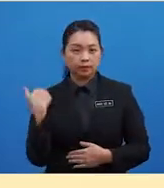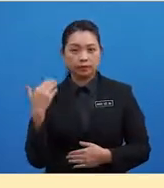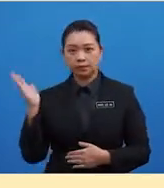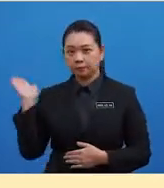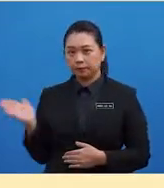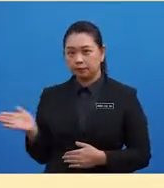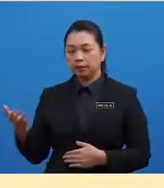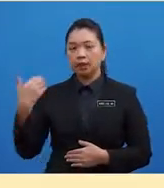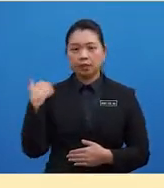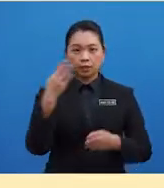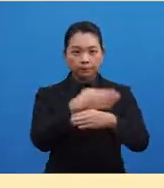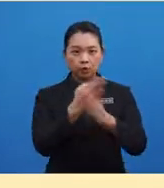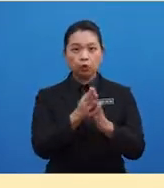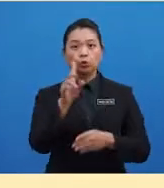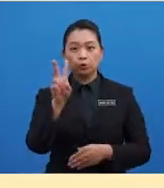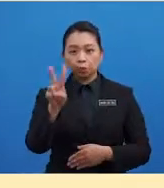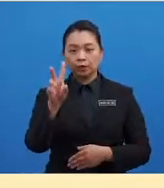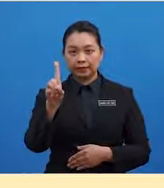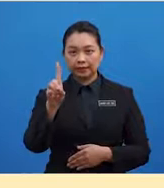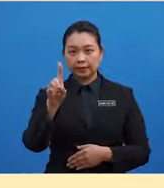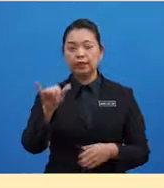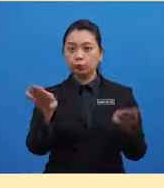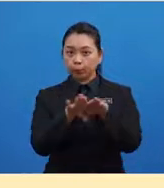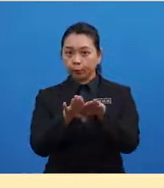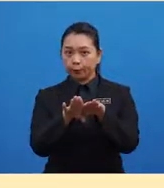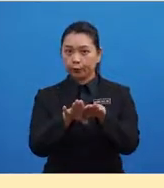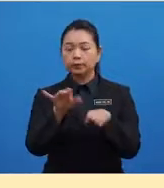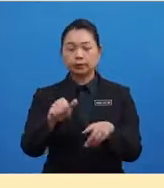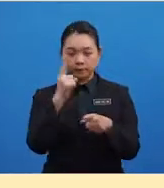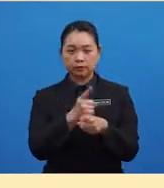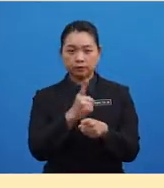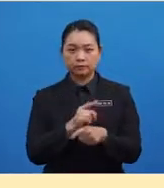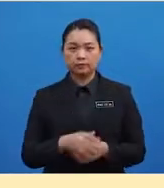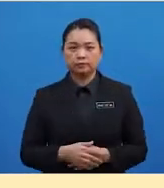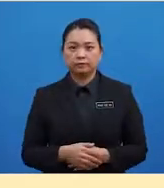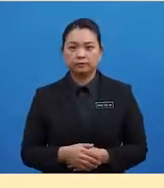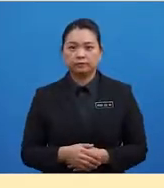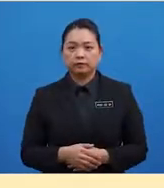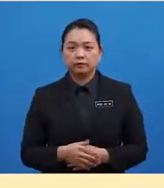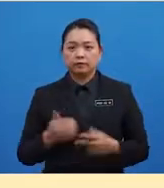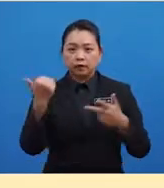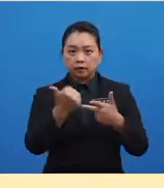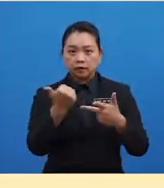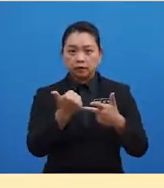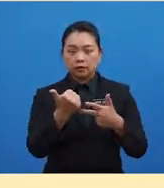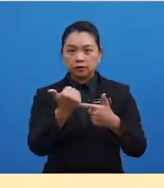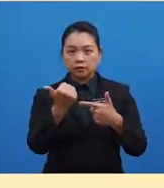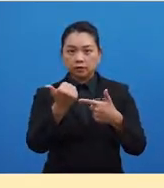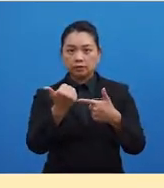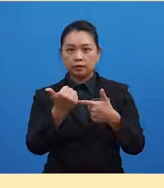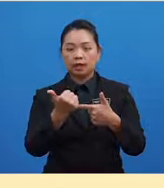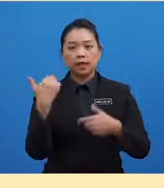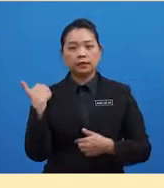raja tersebut mempunyai bentuk dua dimensi yang tertutup? Ya, betul. Yang kedua, adakah bentuk